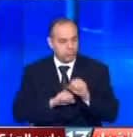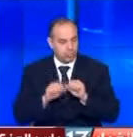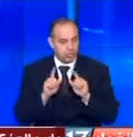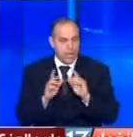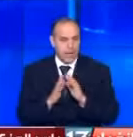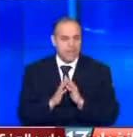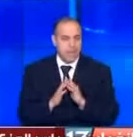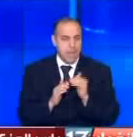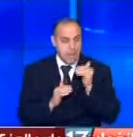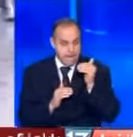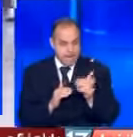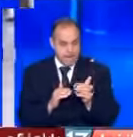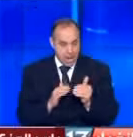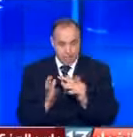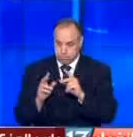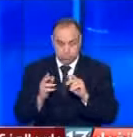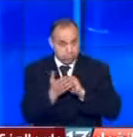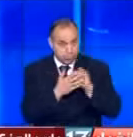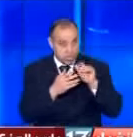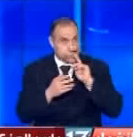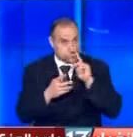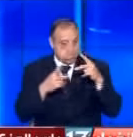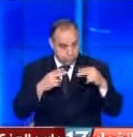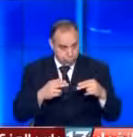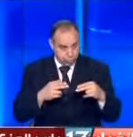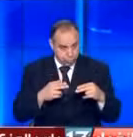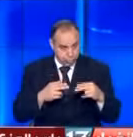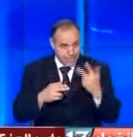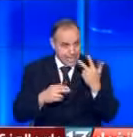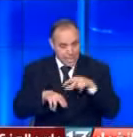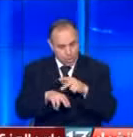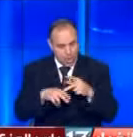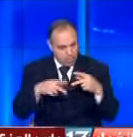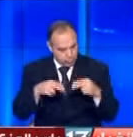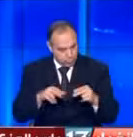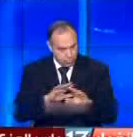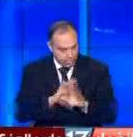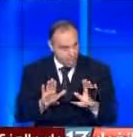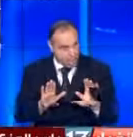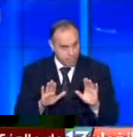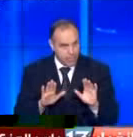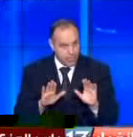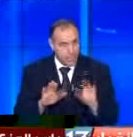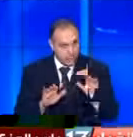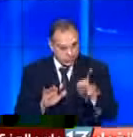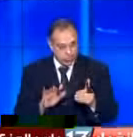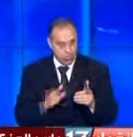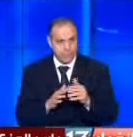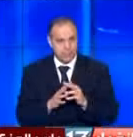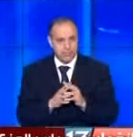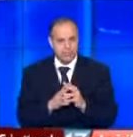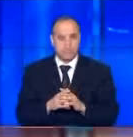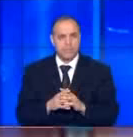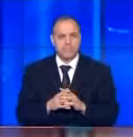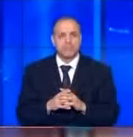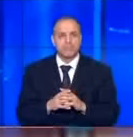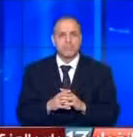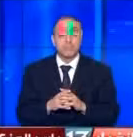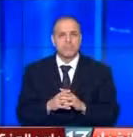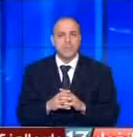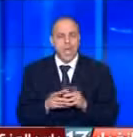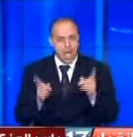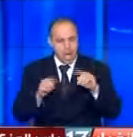سيد ياسر، أظن أنه من المهم جدا للمشاهد التونسي أنه يعرف ما هي حقيقة هذا الخلاف الحاصل بين السلكين، ما هما هذان السلكان